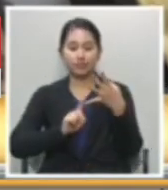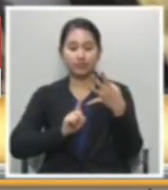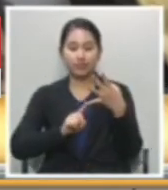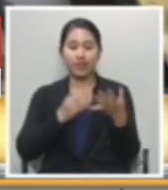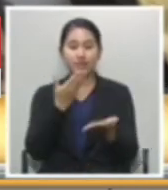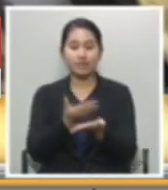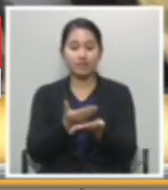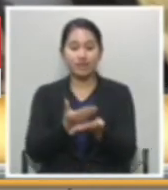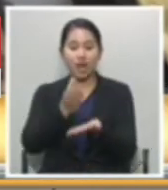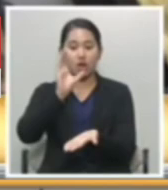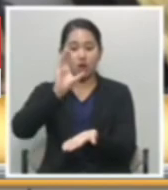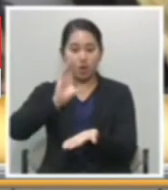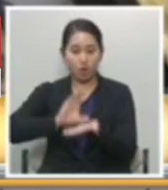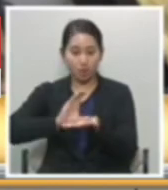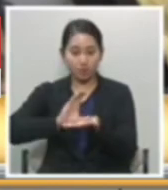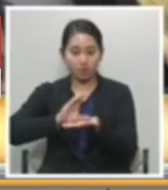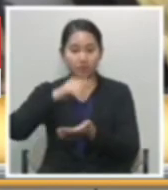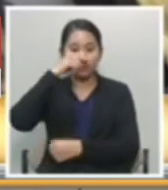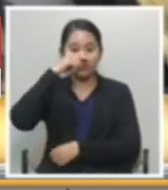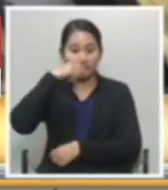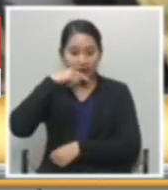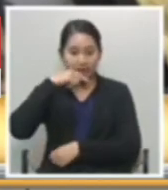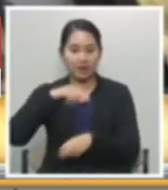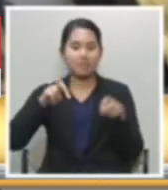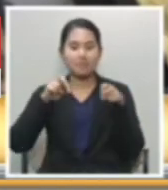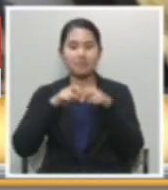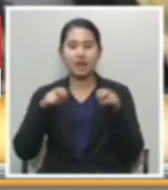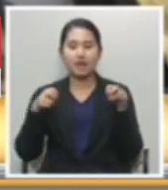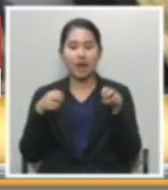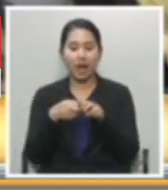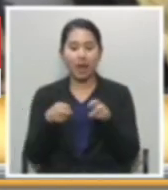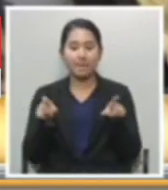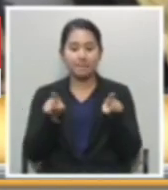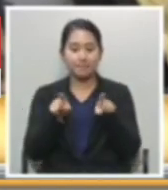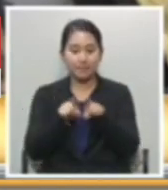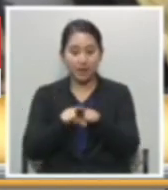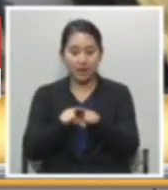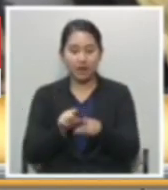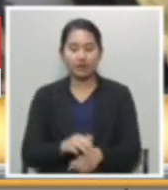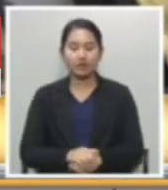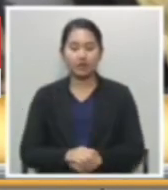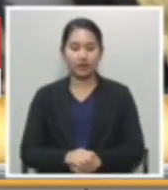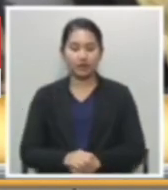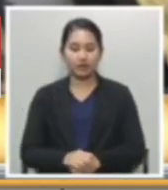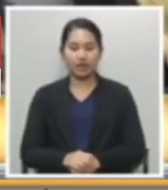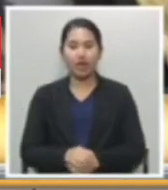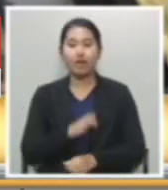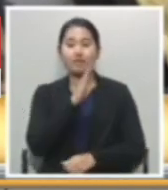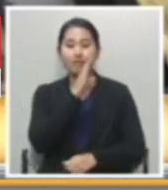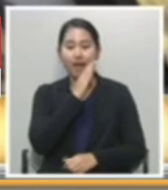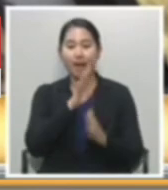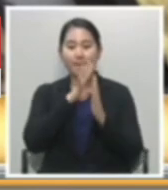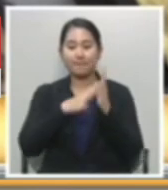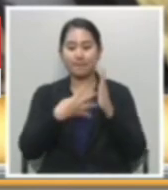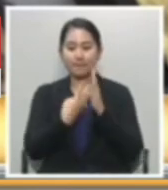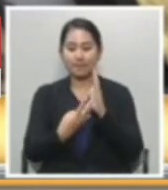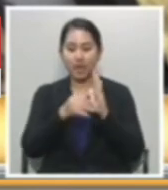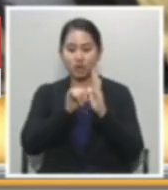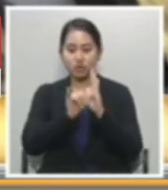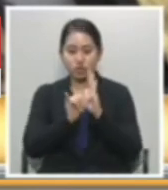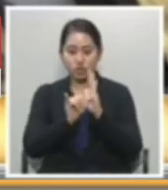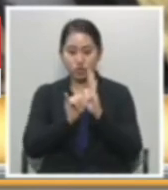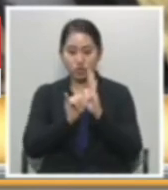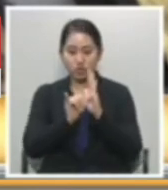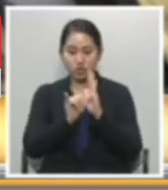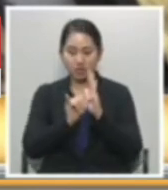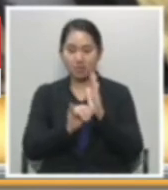บประมาณของประเทศก็จะมีปัญหาเช่นเดียวกันถ้าหากวางยุทธศาสตร์ในการขับเคลื่อนไม่